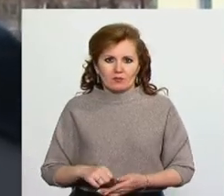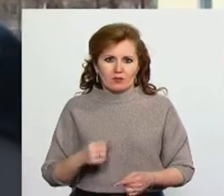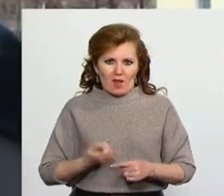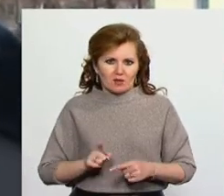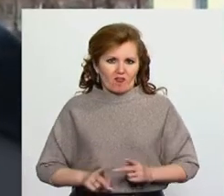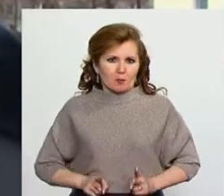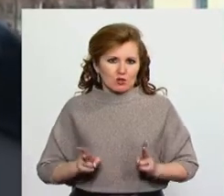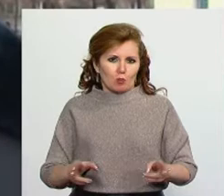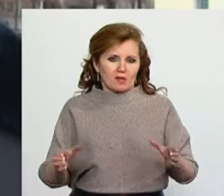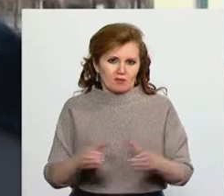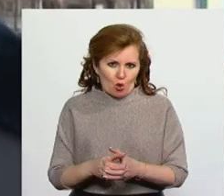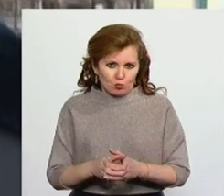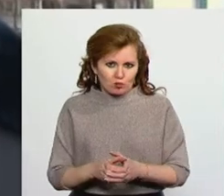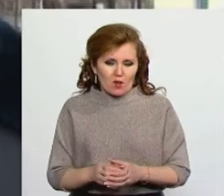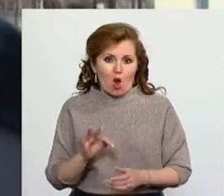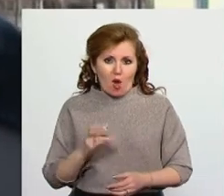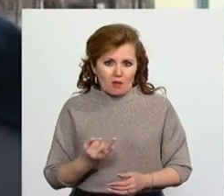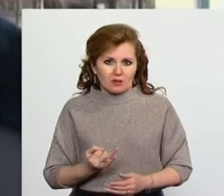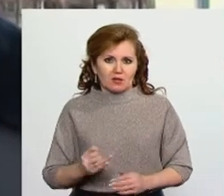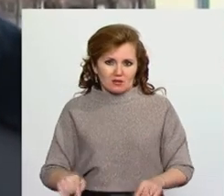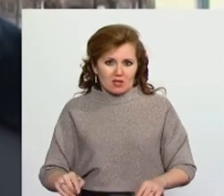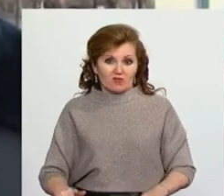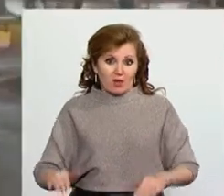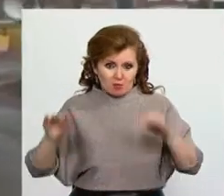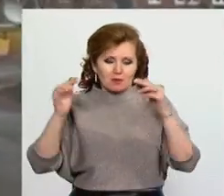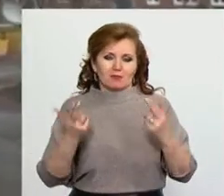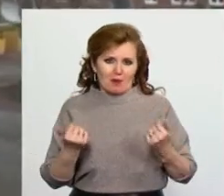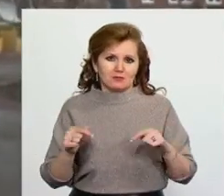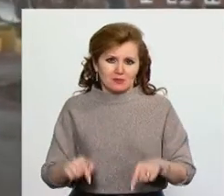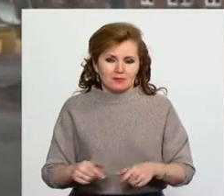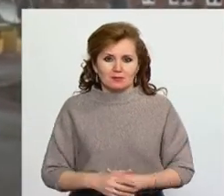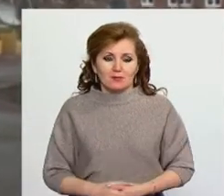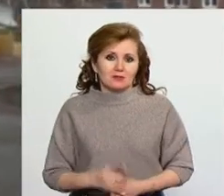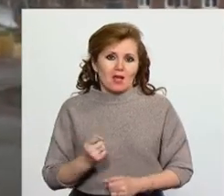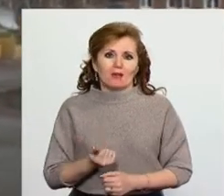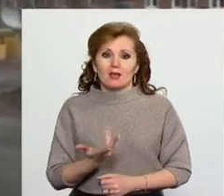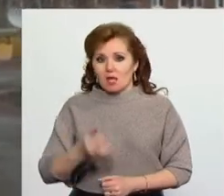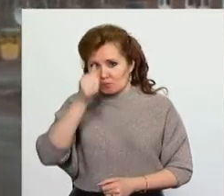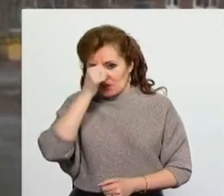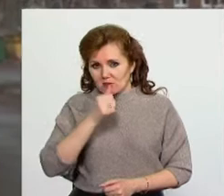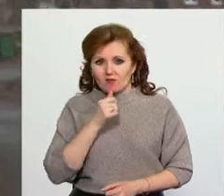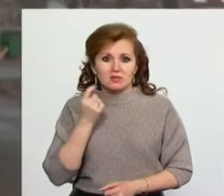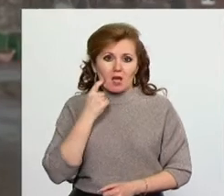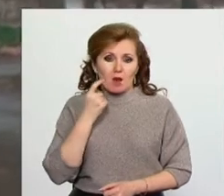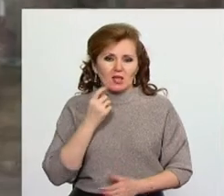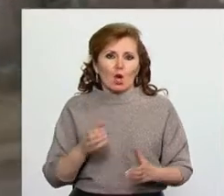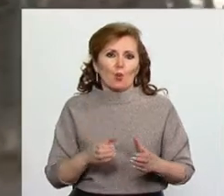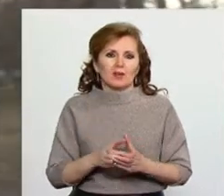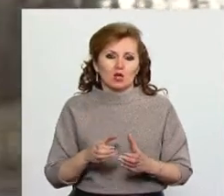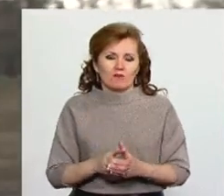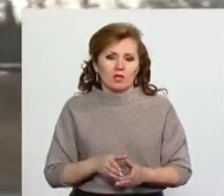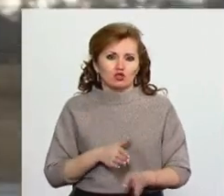преступных сообществ. То есть я правильно понимаю, они выросли здесь? Совершенно верно. Всего за несколько месяцев сарапульская группировка